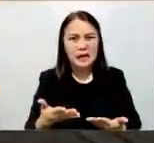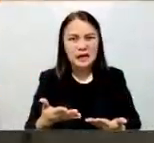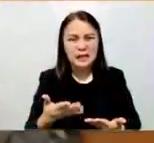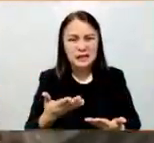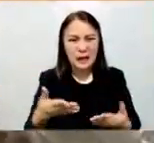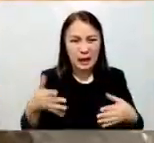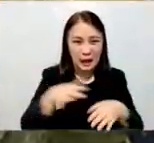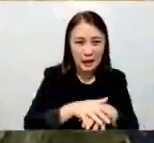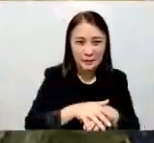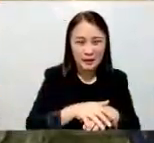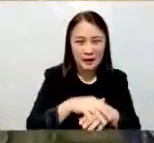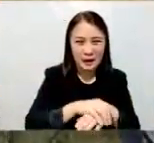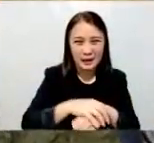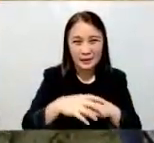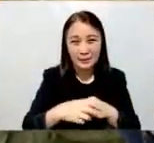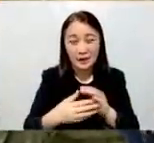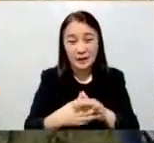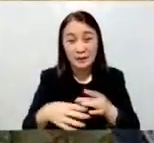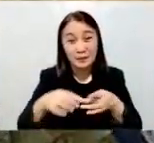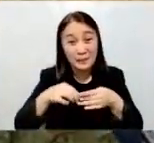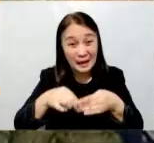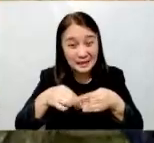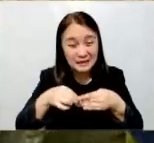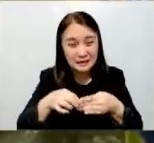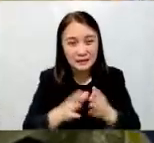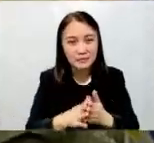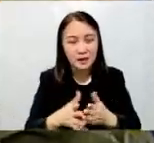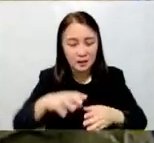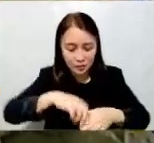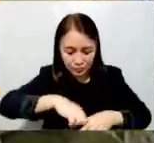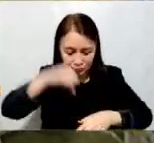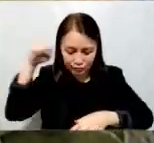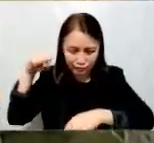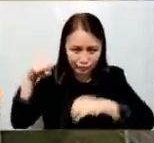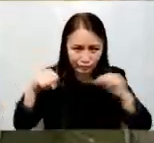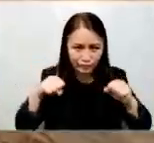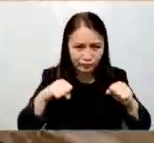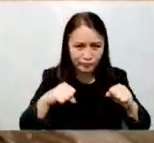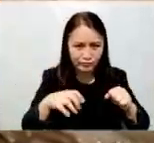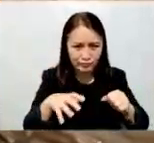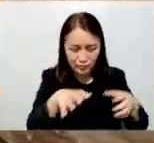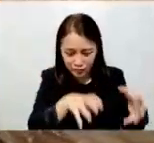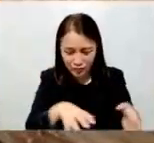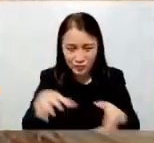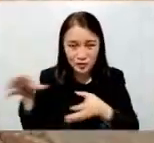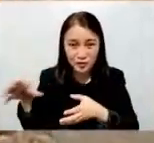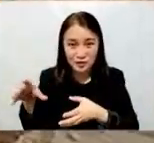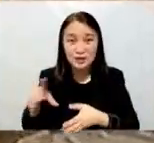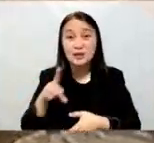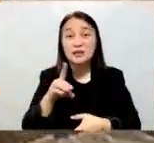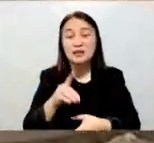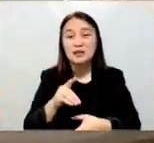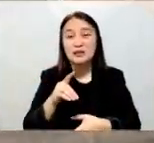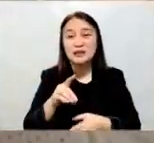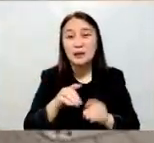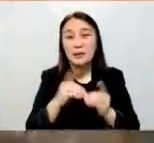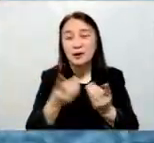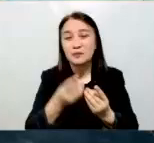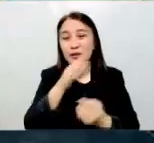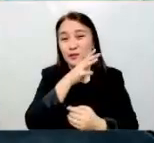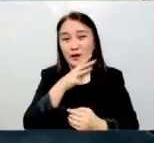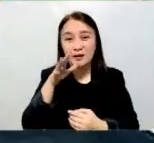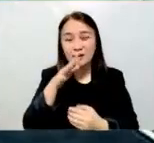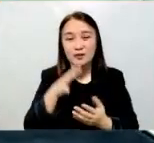at nakasiksik sa mga plastic. Isa-isa yang binuksan at kinumpiska ng mga kawani ng Department of Agriculture at Navotas LGU kaninang